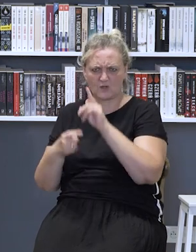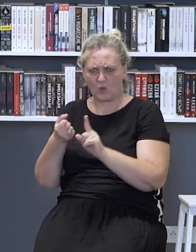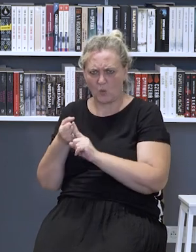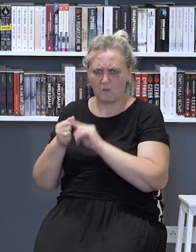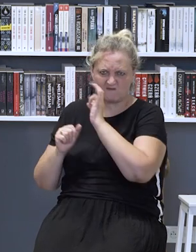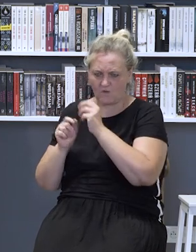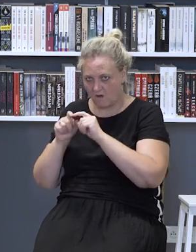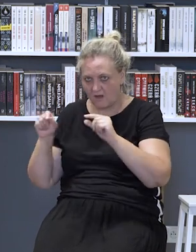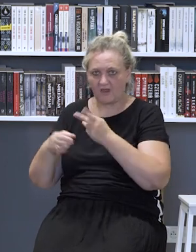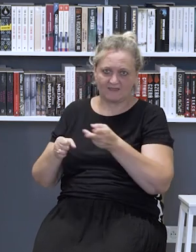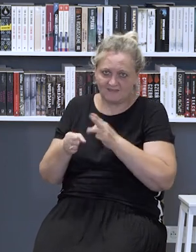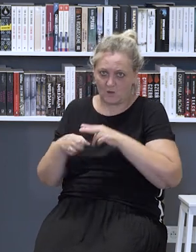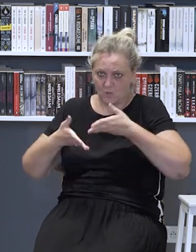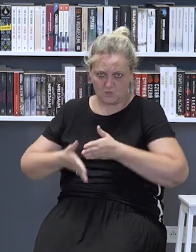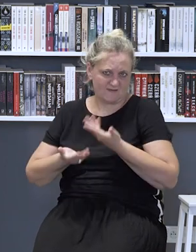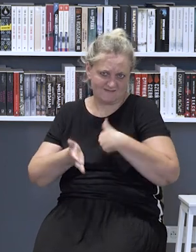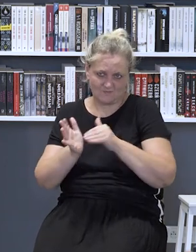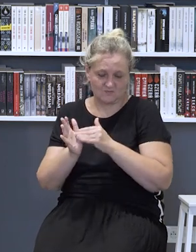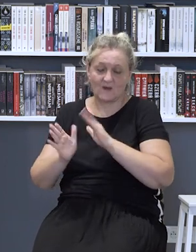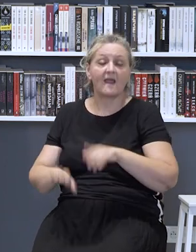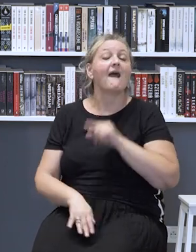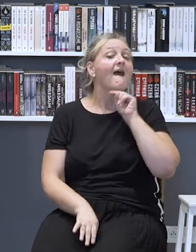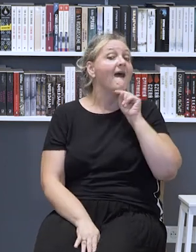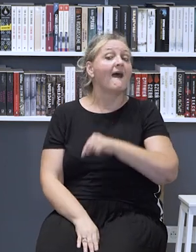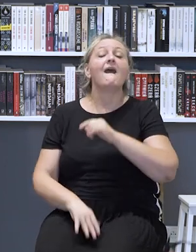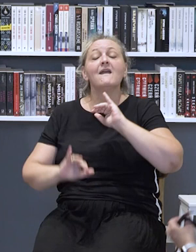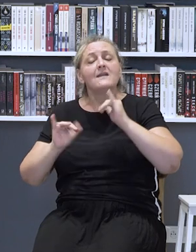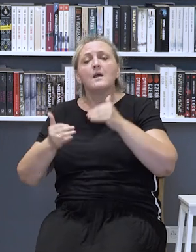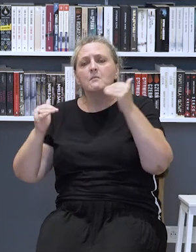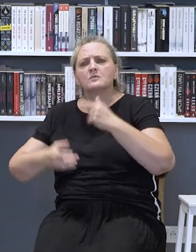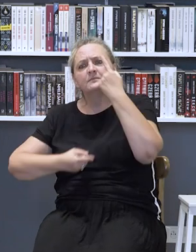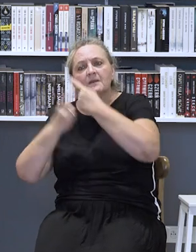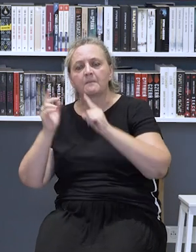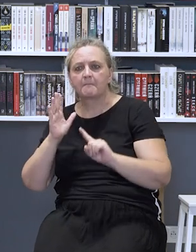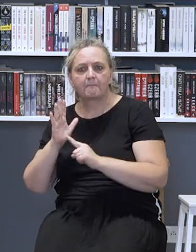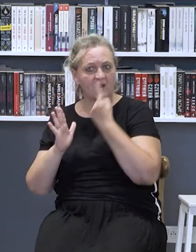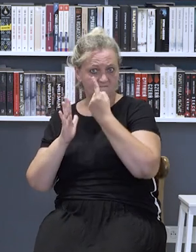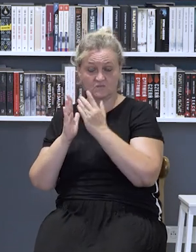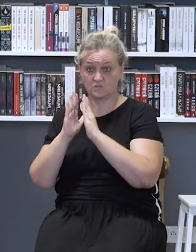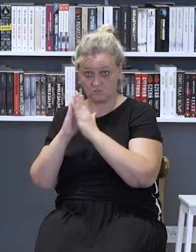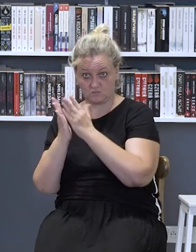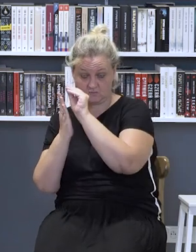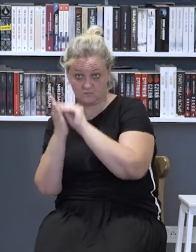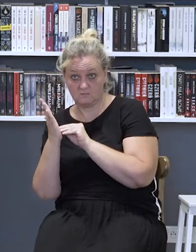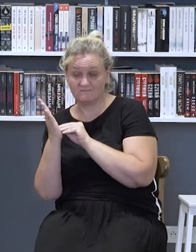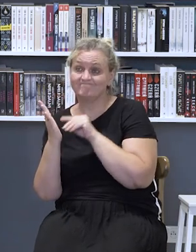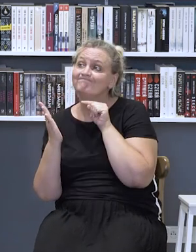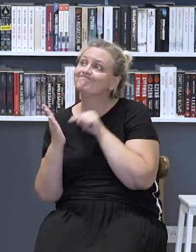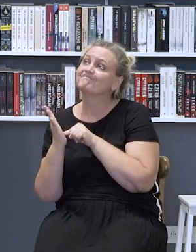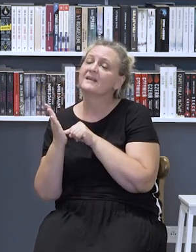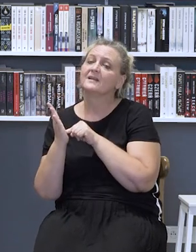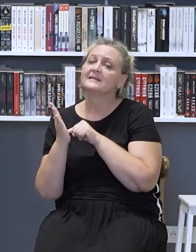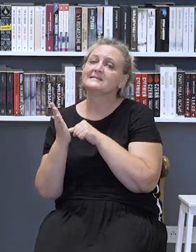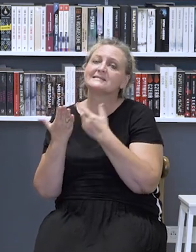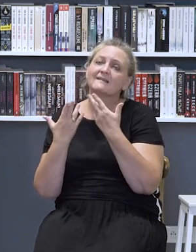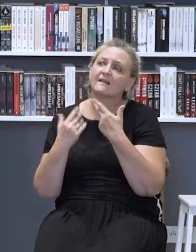nikomu. Wiesz, bardziej mnie interesuje właściwie to, jak można myśleć jakby o pierwszej powieści, która nie jest jakby osadzona w